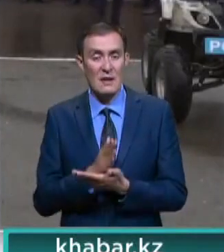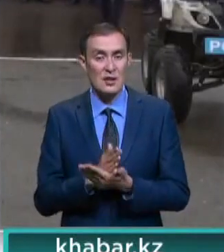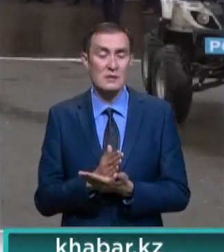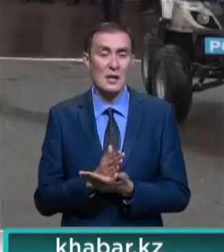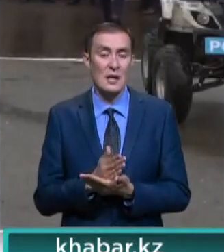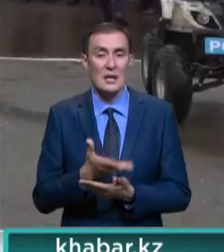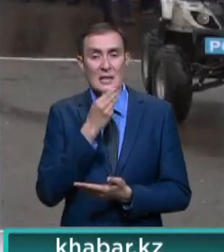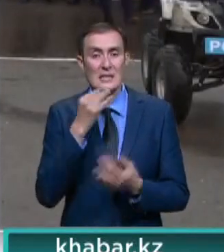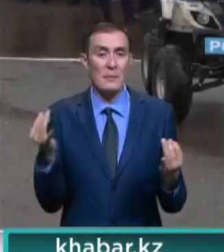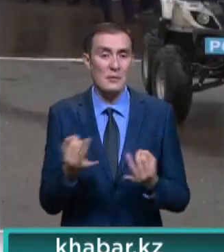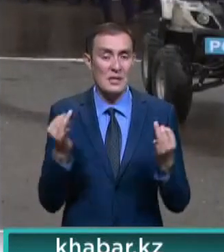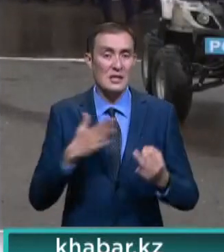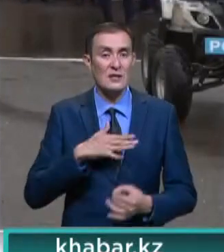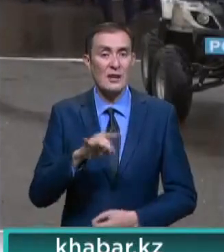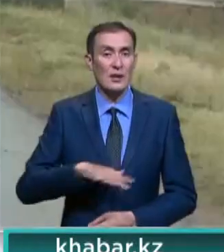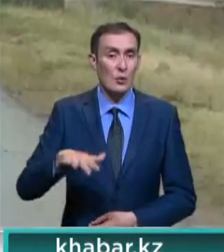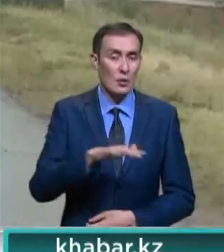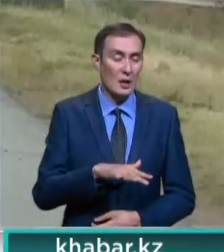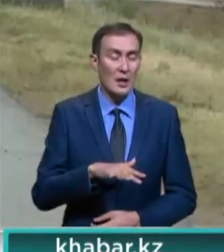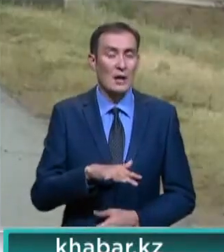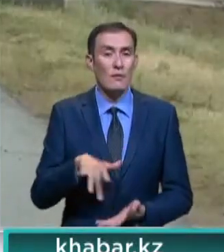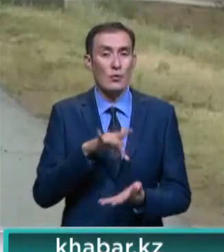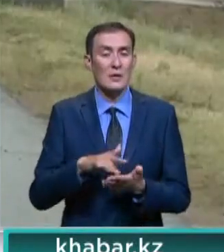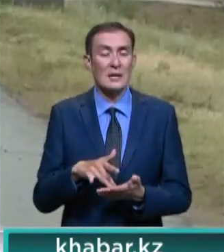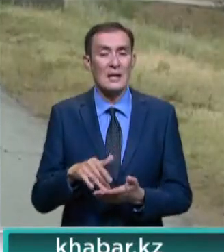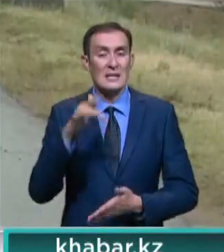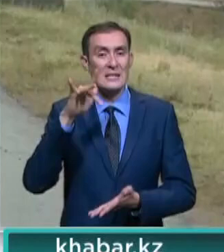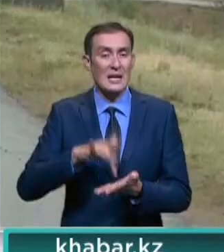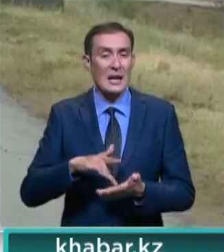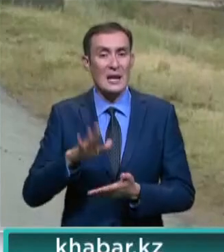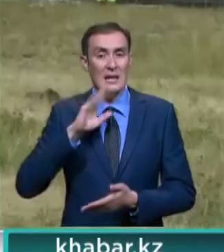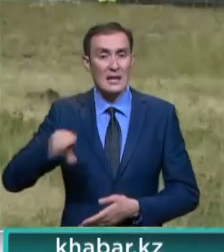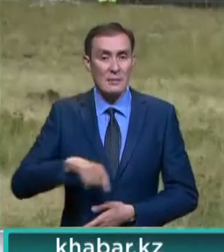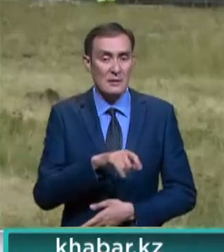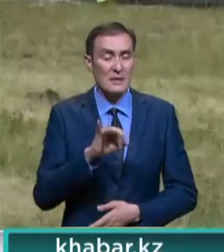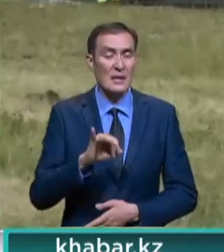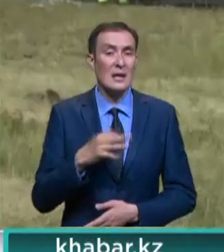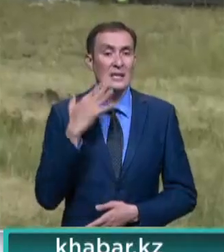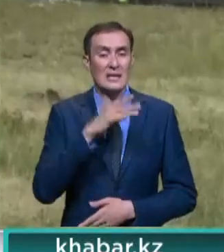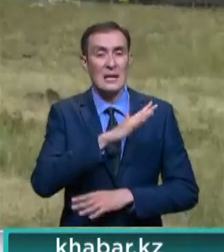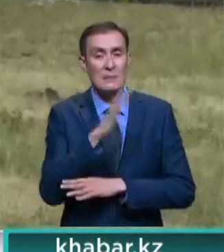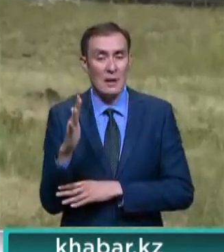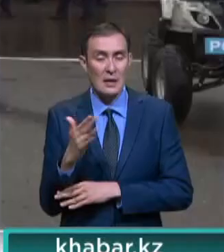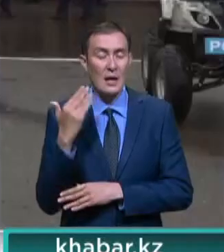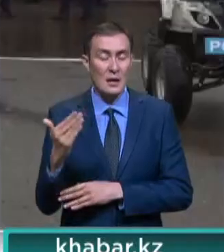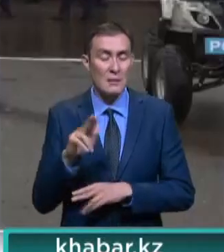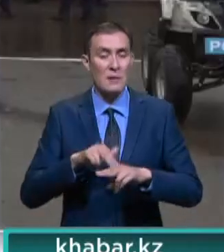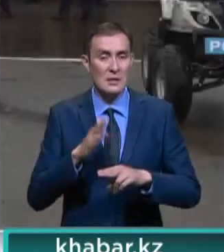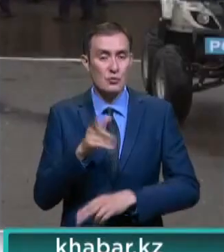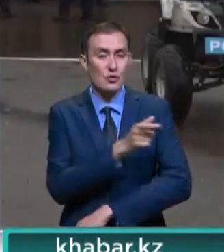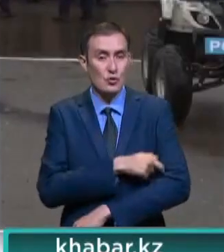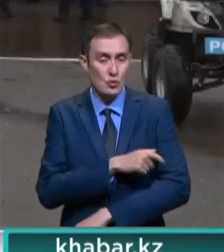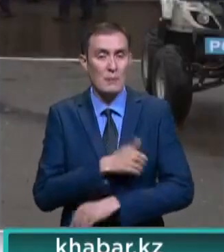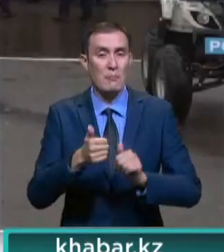ярким достопримечательством нашего региона. В областном центре это центральная набережная, в Баянаульском районе это национальный парк. Получается, они будут